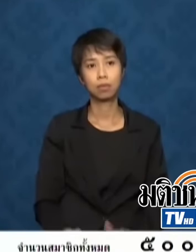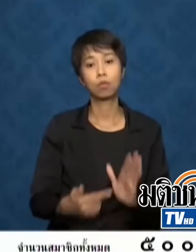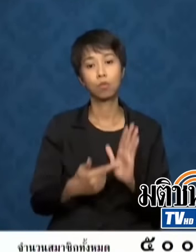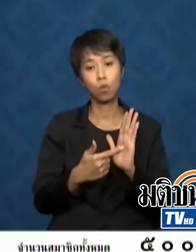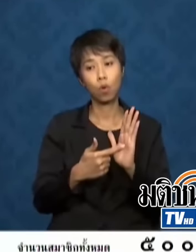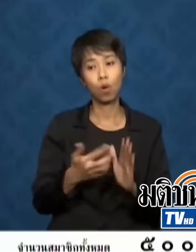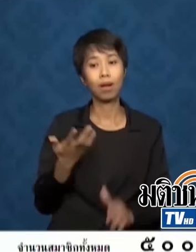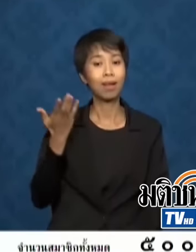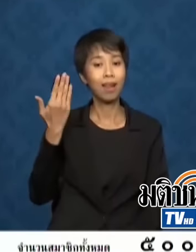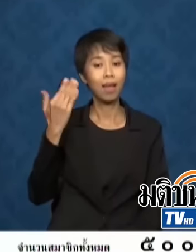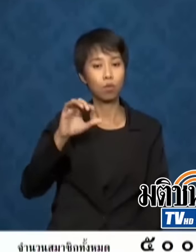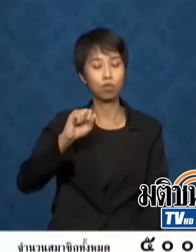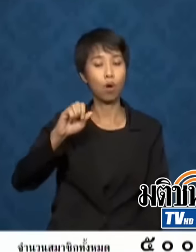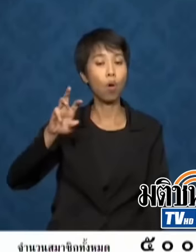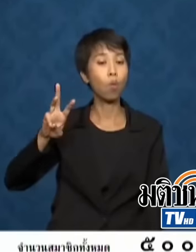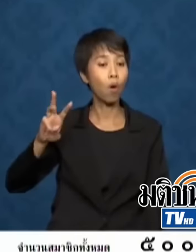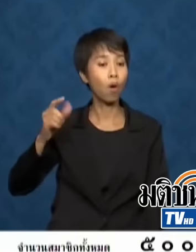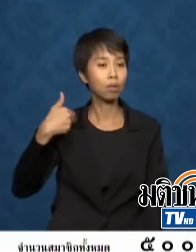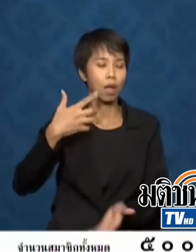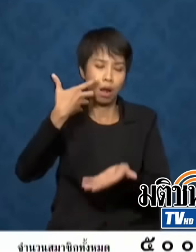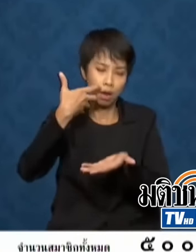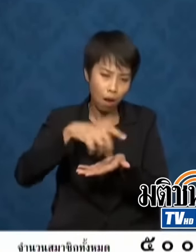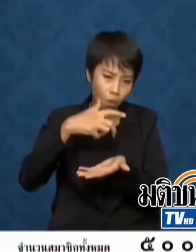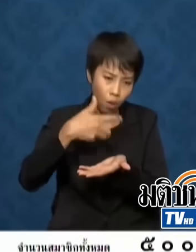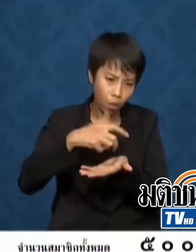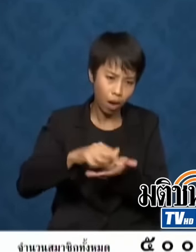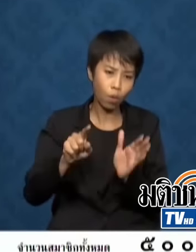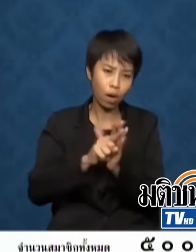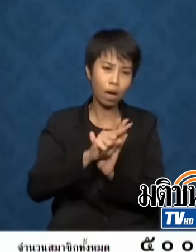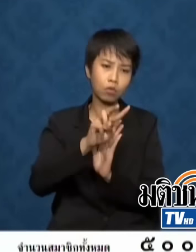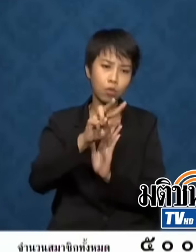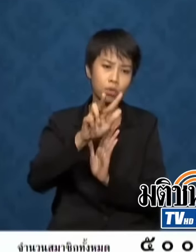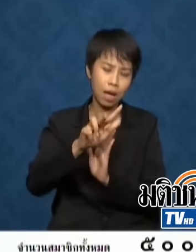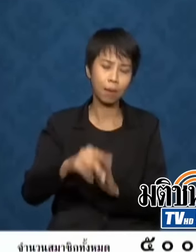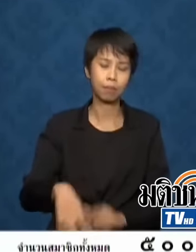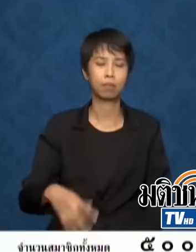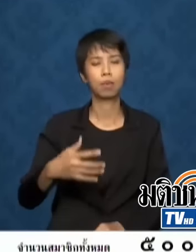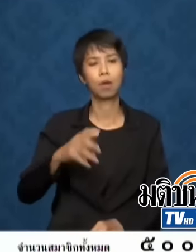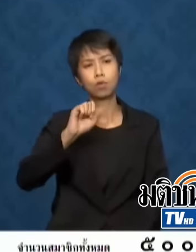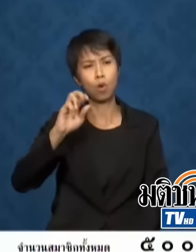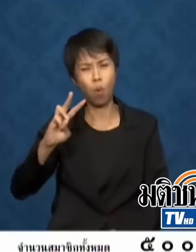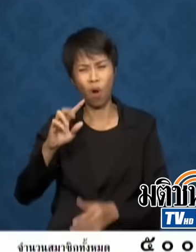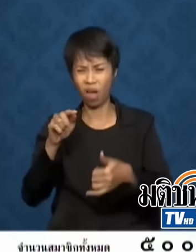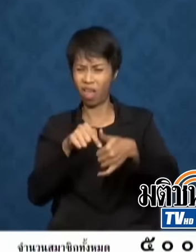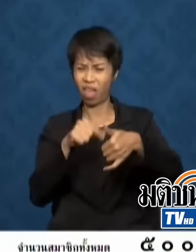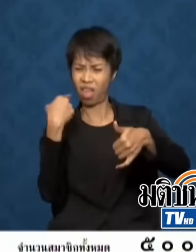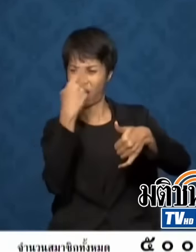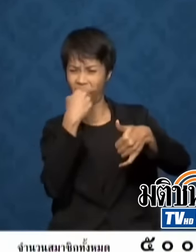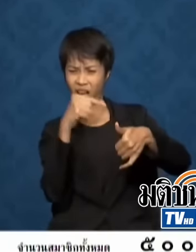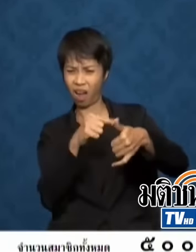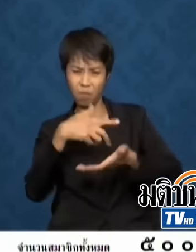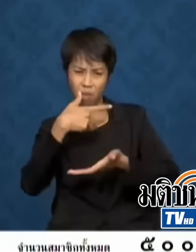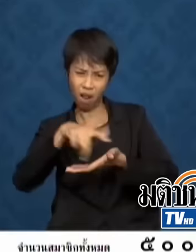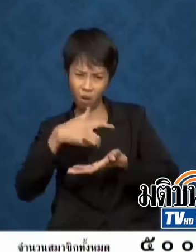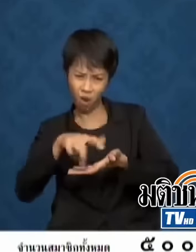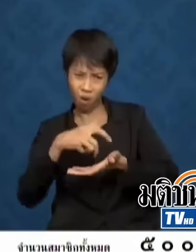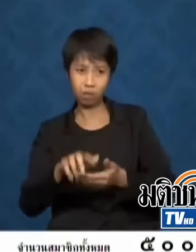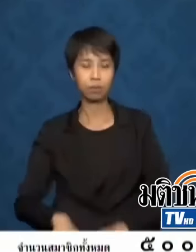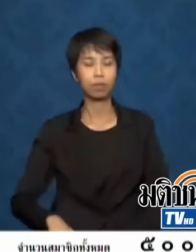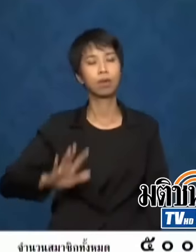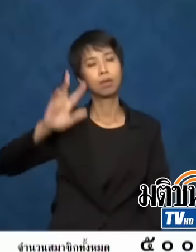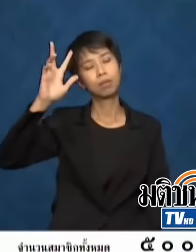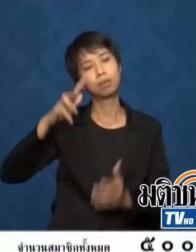งเอมาพูดที่นี่ไม่ต่ำกว่าครั้ง2ครั้งครับสว.ทรงเอเป็นใครผมไม่ทราบ ท่านประธานครับ แต่ผมรู้ ท่านประธานครับขอประท้ว